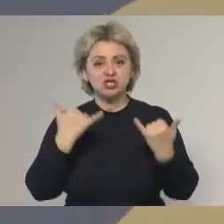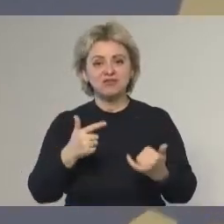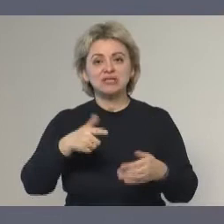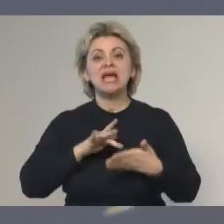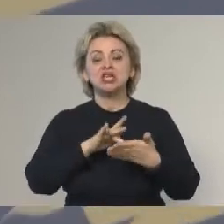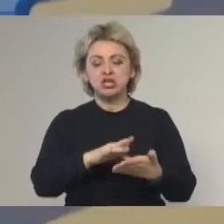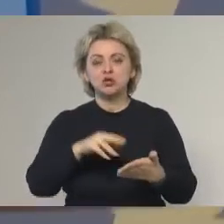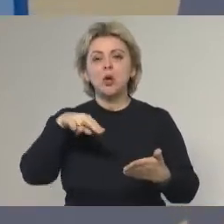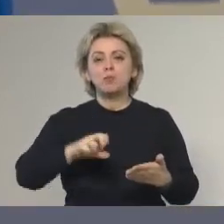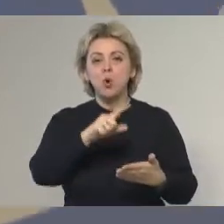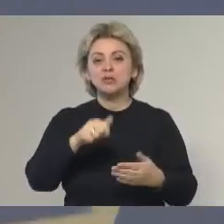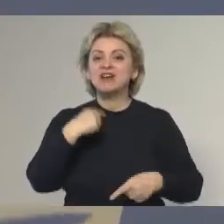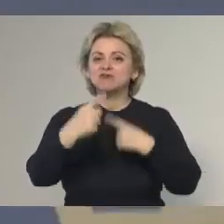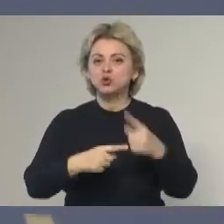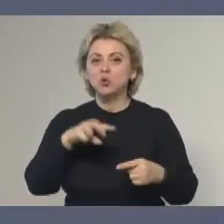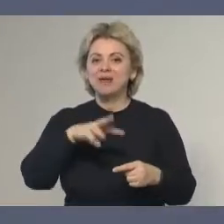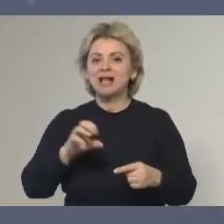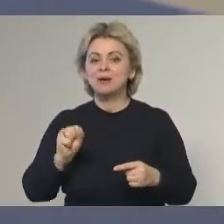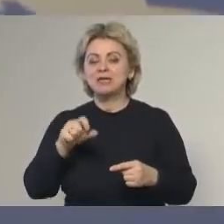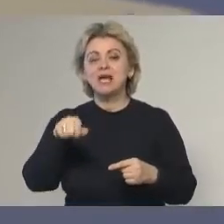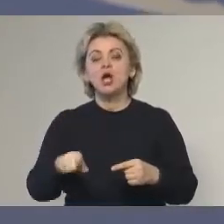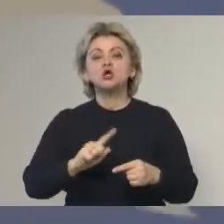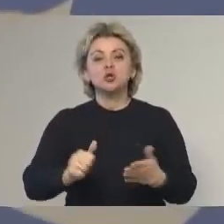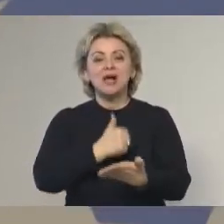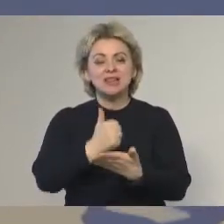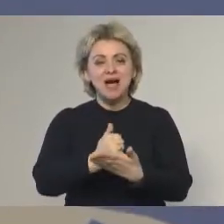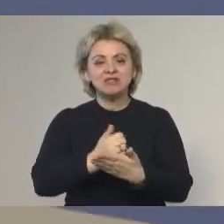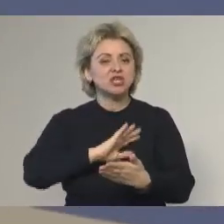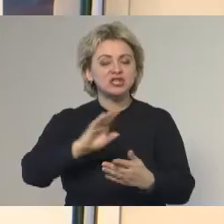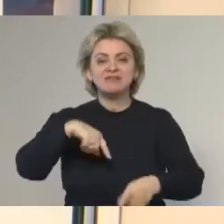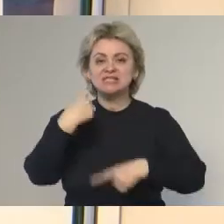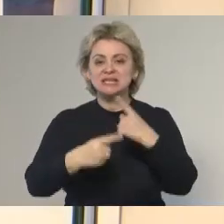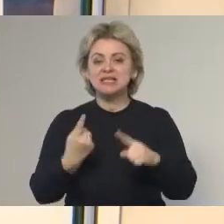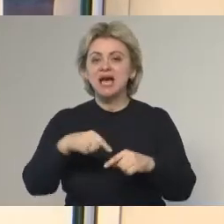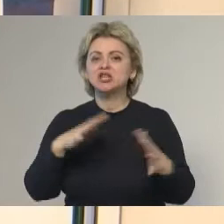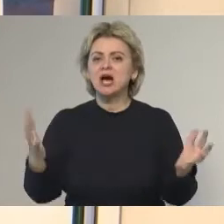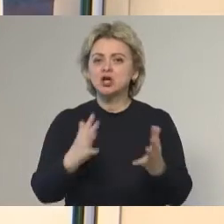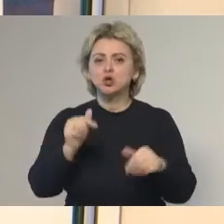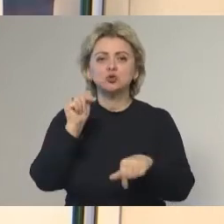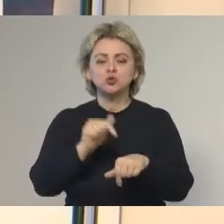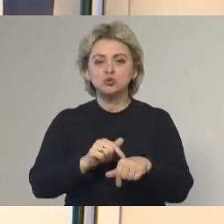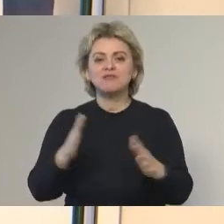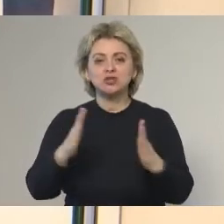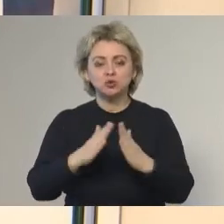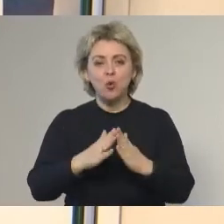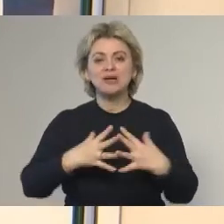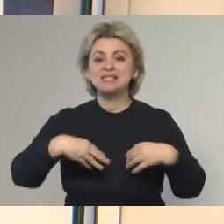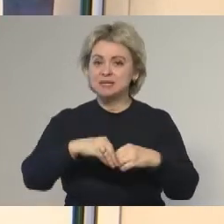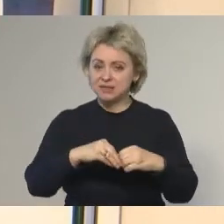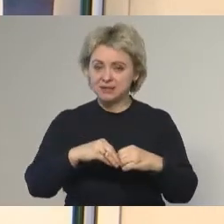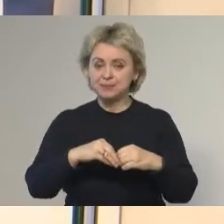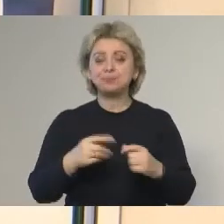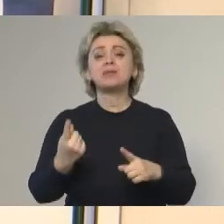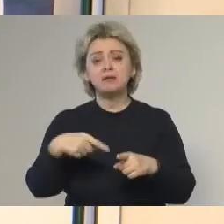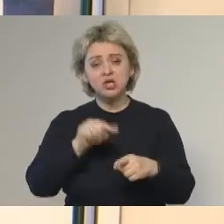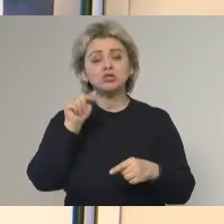– Петр, внук Михаила Михайловича. Что самое главное, они всегда вот это вот хранили чувство дома и семьи. Потому